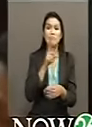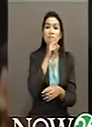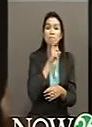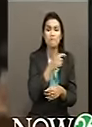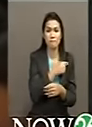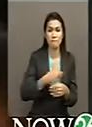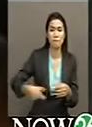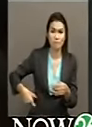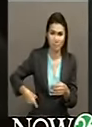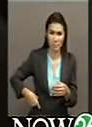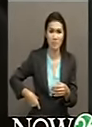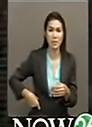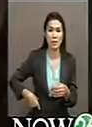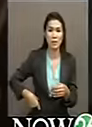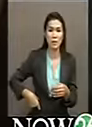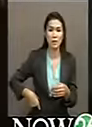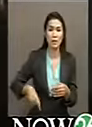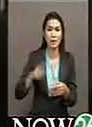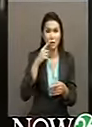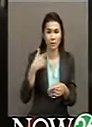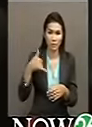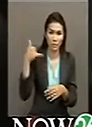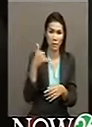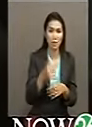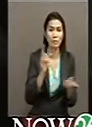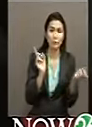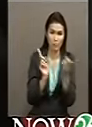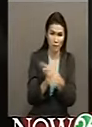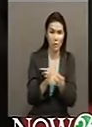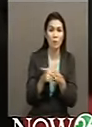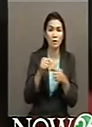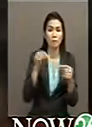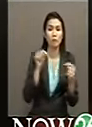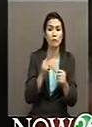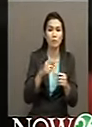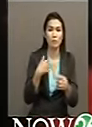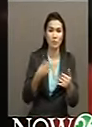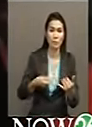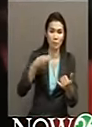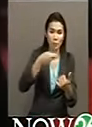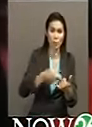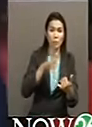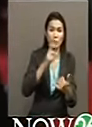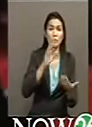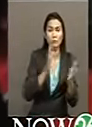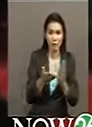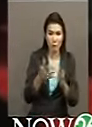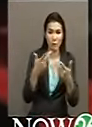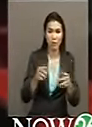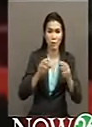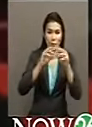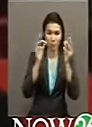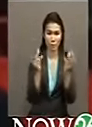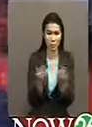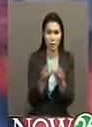พรัตนราชสุดาสยามบรมราชกุมารีเสด็จพระราชดำเนินแทนพระองค์ไปในการพระราชทานน้ำหลวงอาบศพและเชิญพวงมา